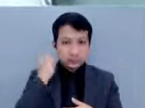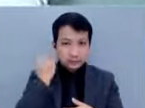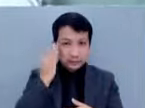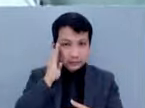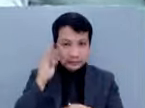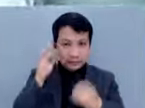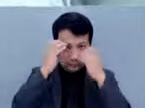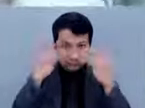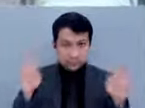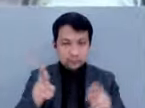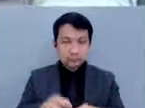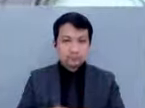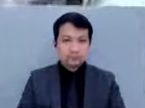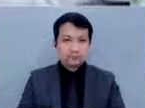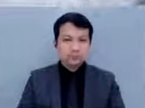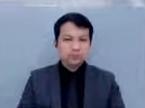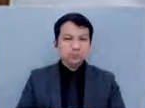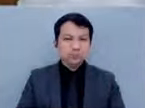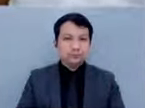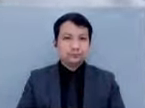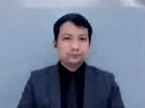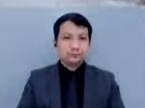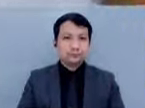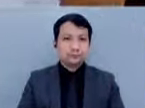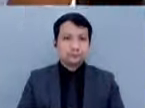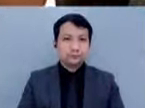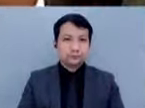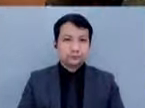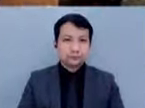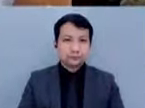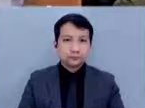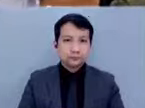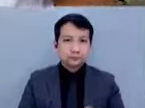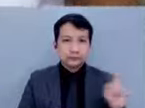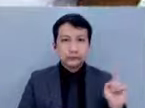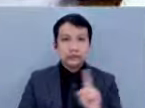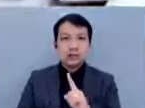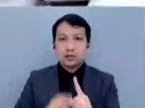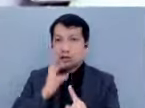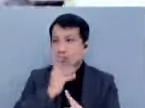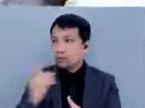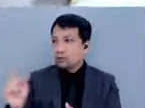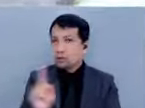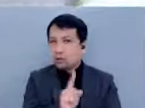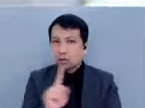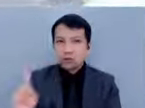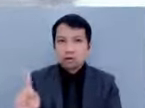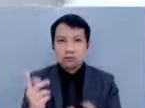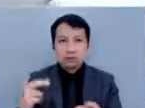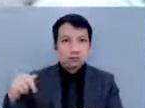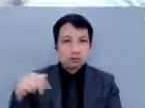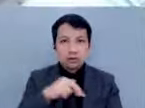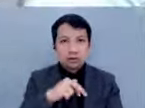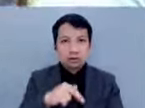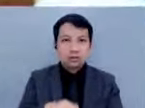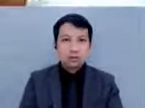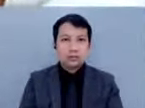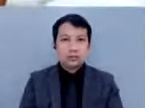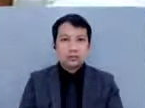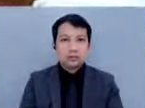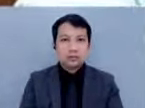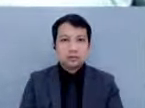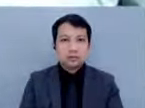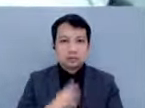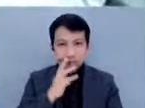sa sidewalk, yun po ang ino-operate ng MMDA. Sino dumadaan dito? Sino dumadaan? Sino sidewalk po isaanan ng tao. Sino